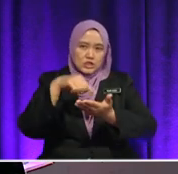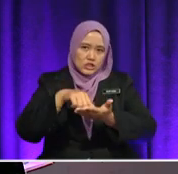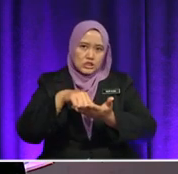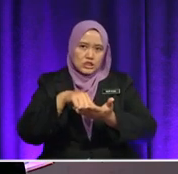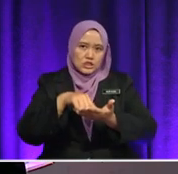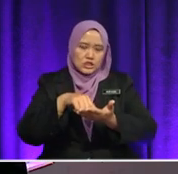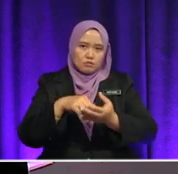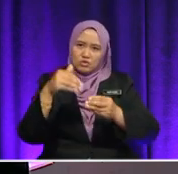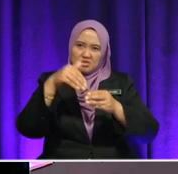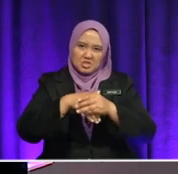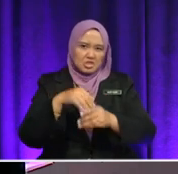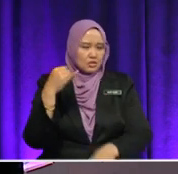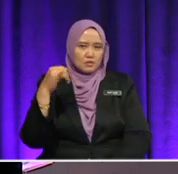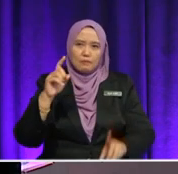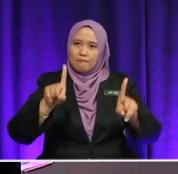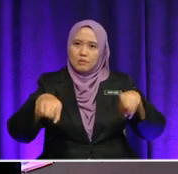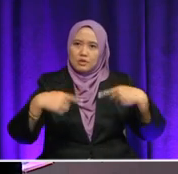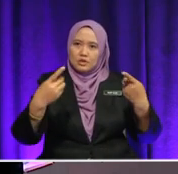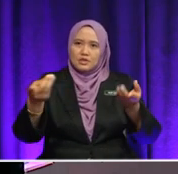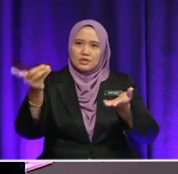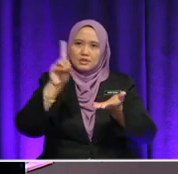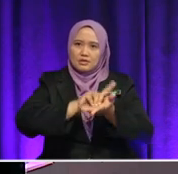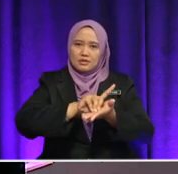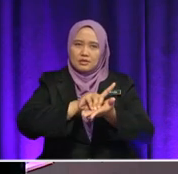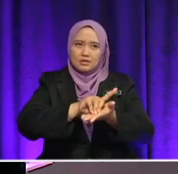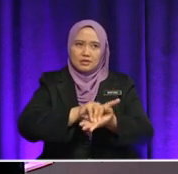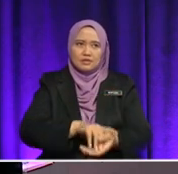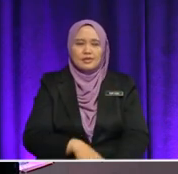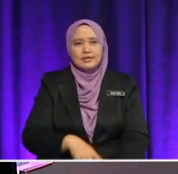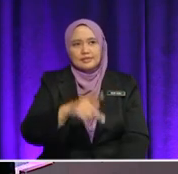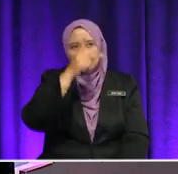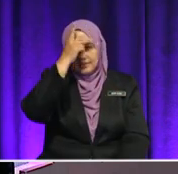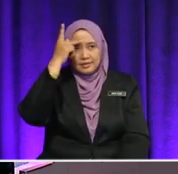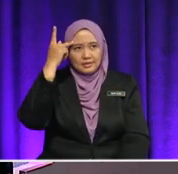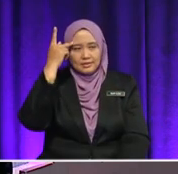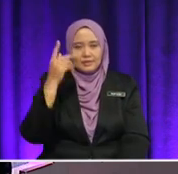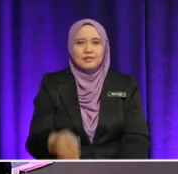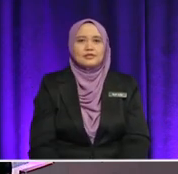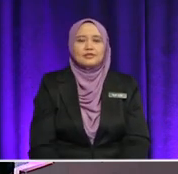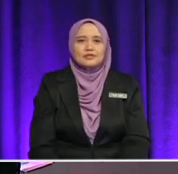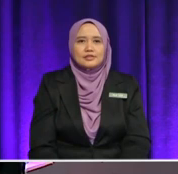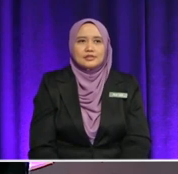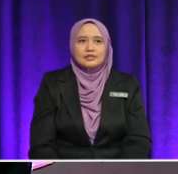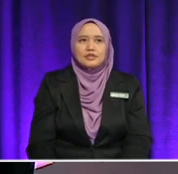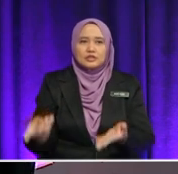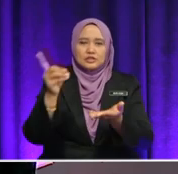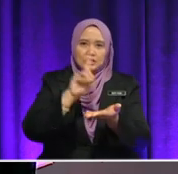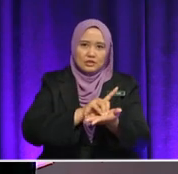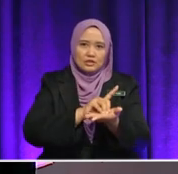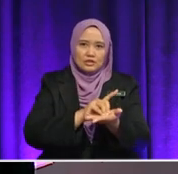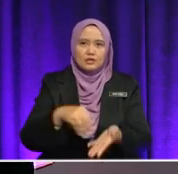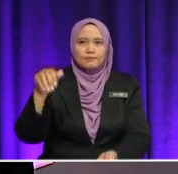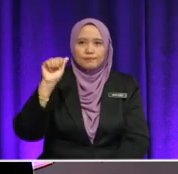pengundi tidak perlu lagi mendaftar Kenapa pendaftaran secara automatic itu sudah diperkenalkan oleh